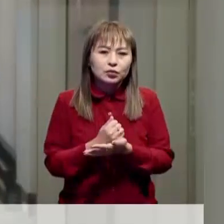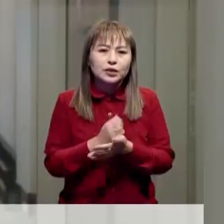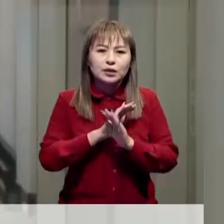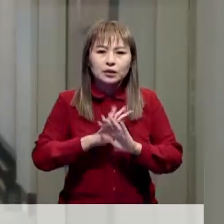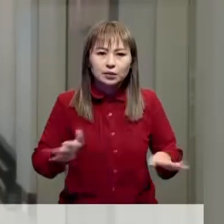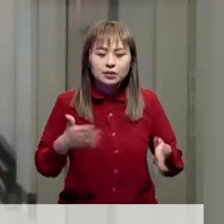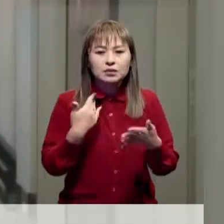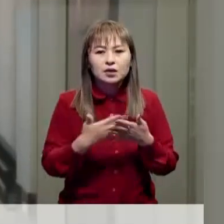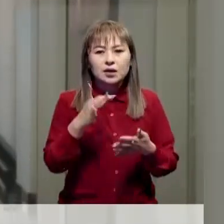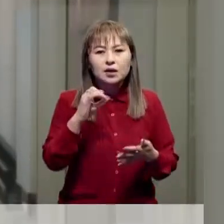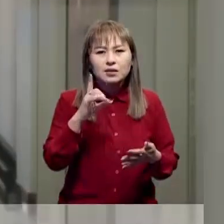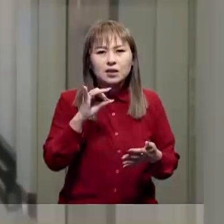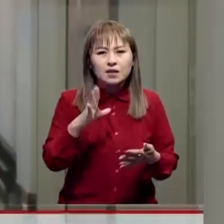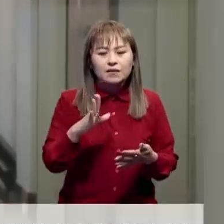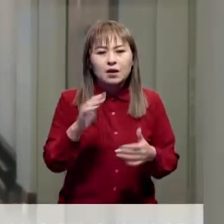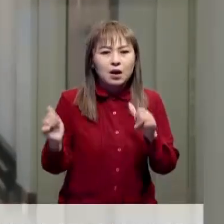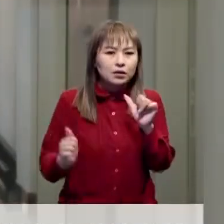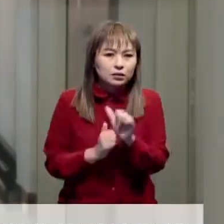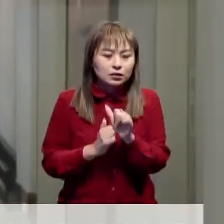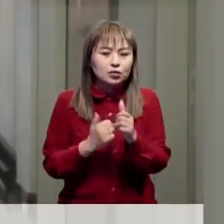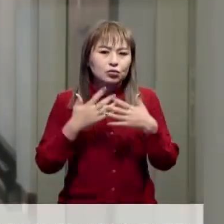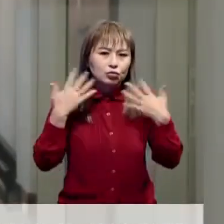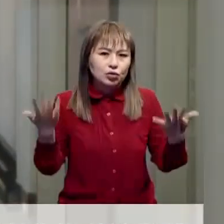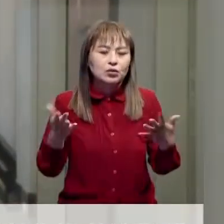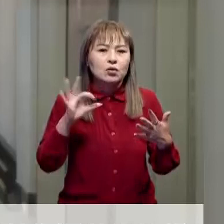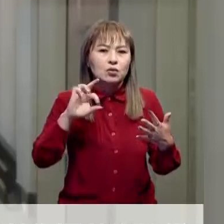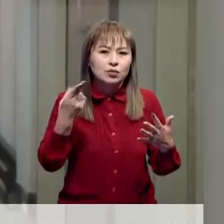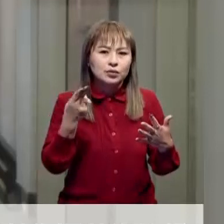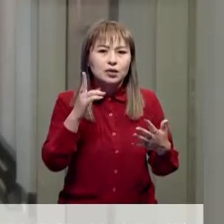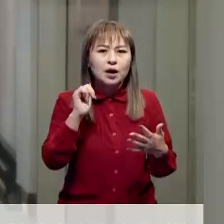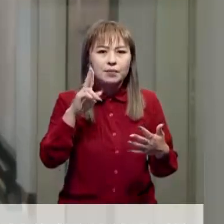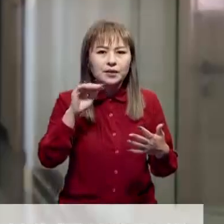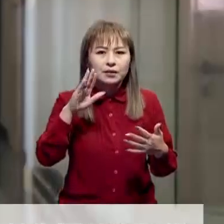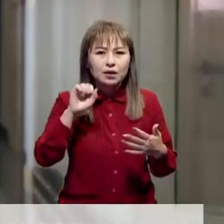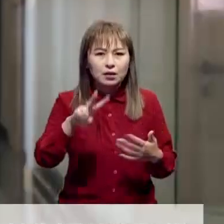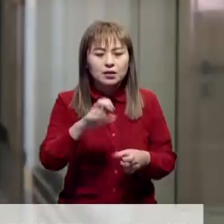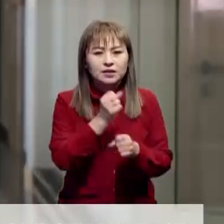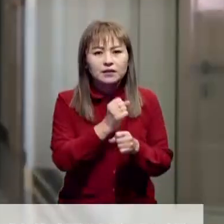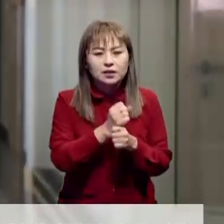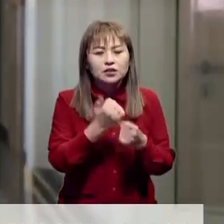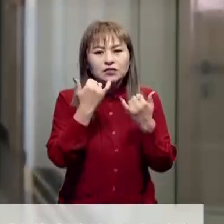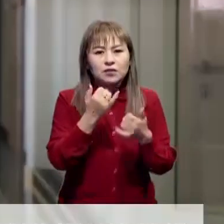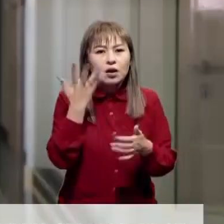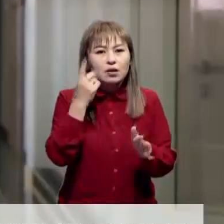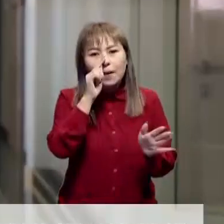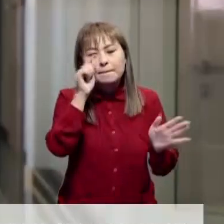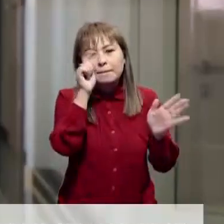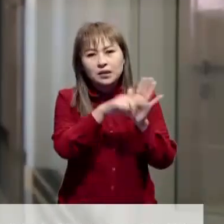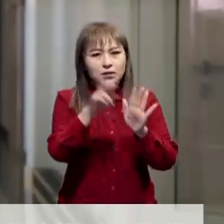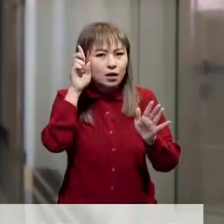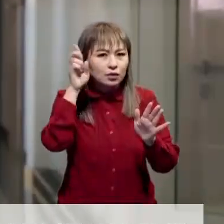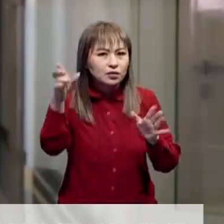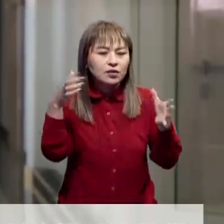емес, резервтің артында бір үлкен әлеуметтік капитал жатыр деп айтсақ та болады. Резервке түскеннен кейін әртүрлі